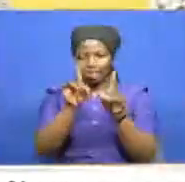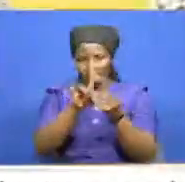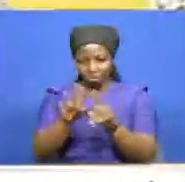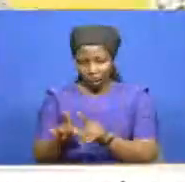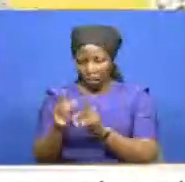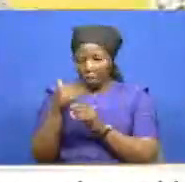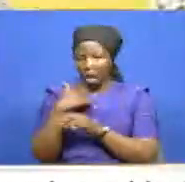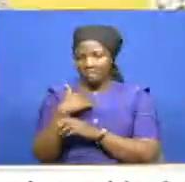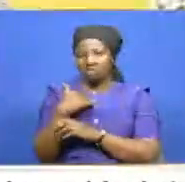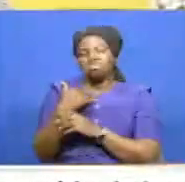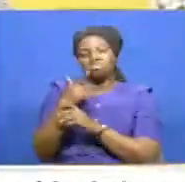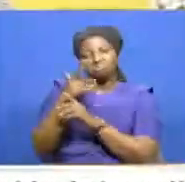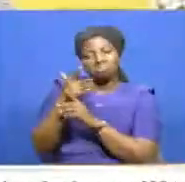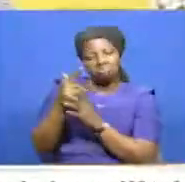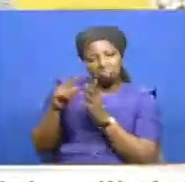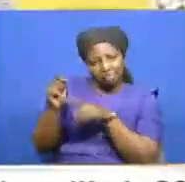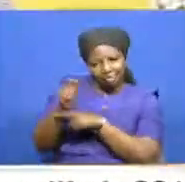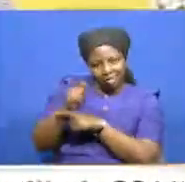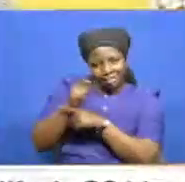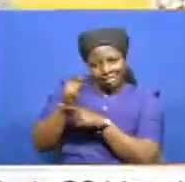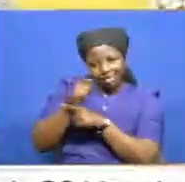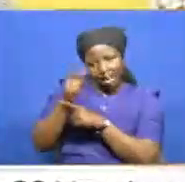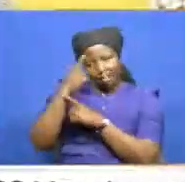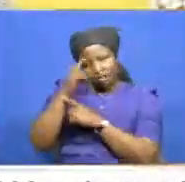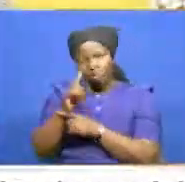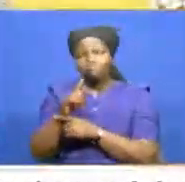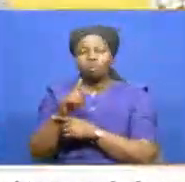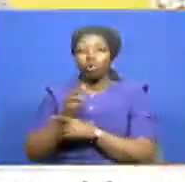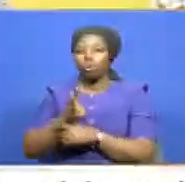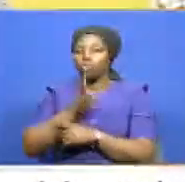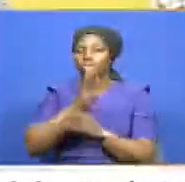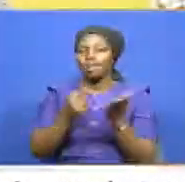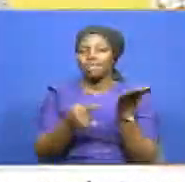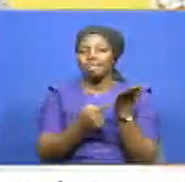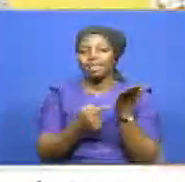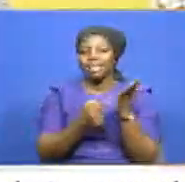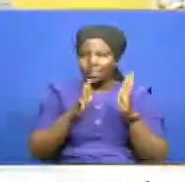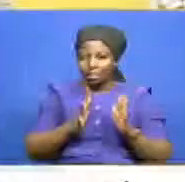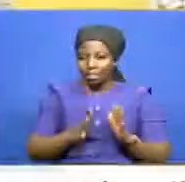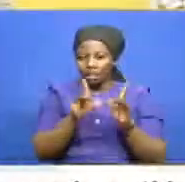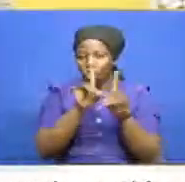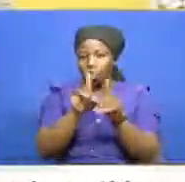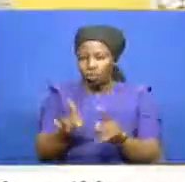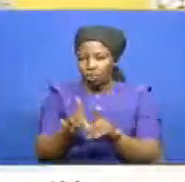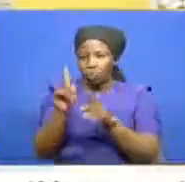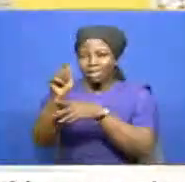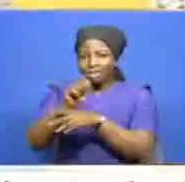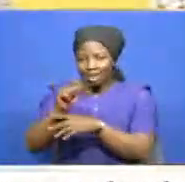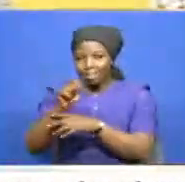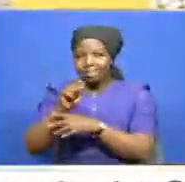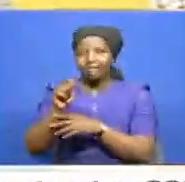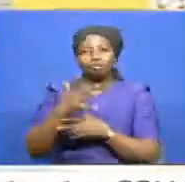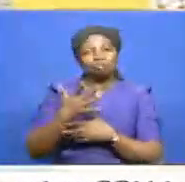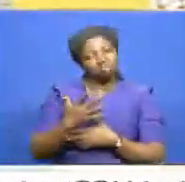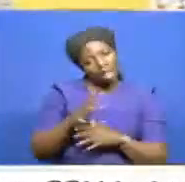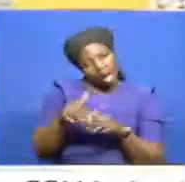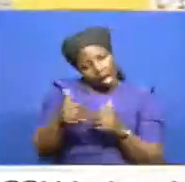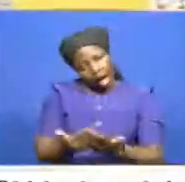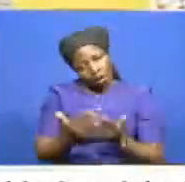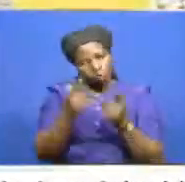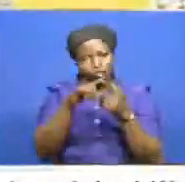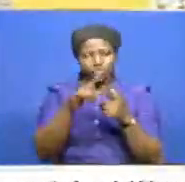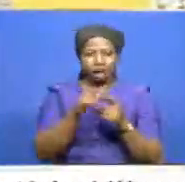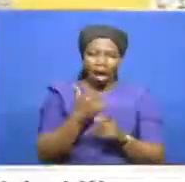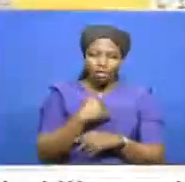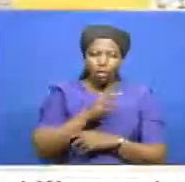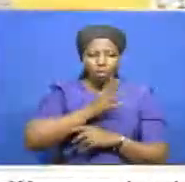technicians. Hali kadhalika pia tuko na mambo ya mafunzo ya kuweka maji kwa manyumba zetu, that is